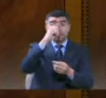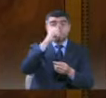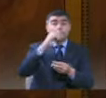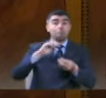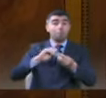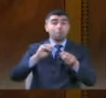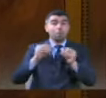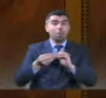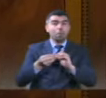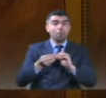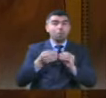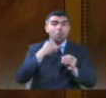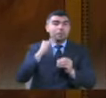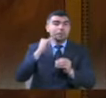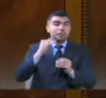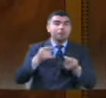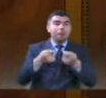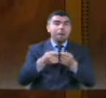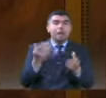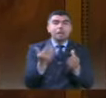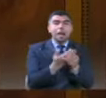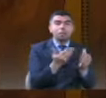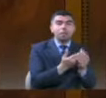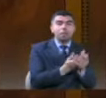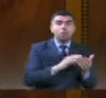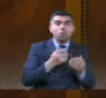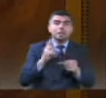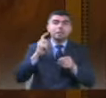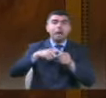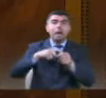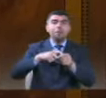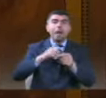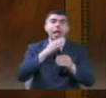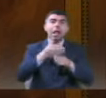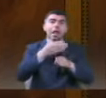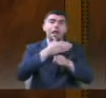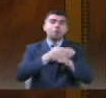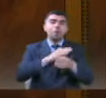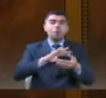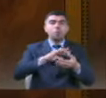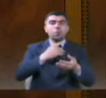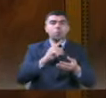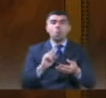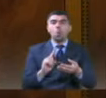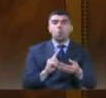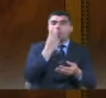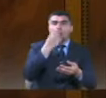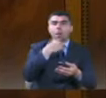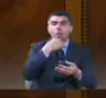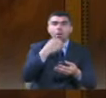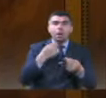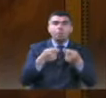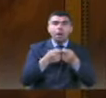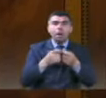إطار المنظومة المطلبية التي تقدمت بها المركزيات النقابية وليس من زاوية أحادية